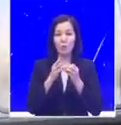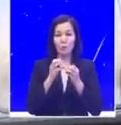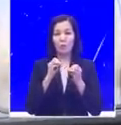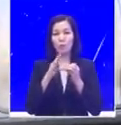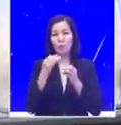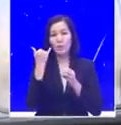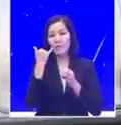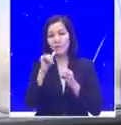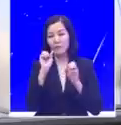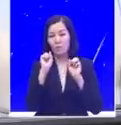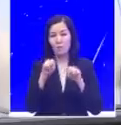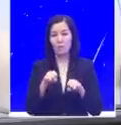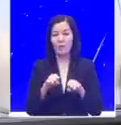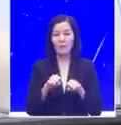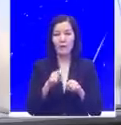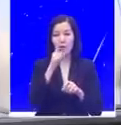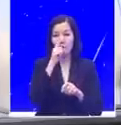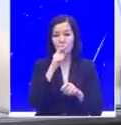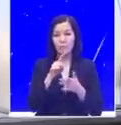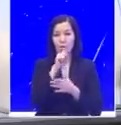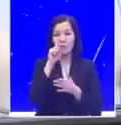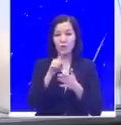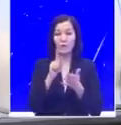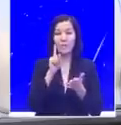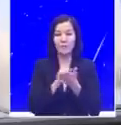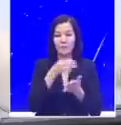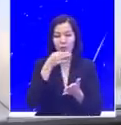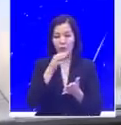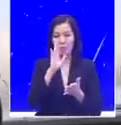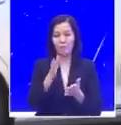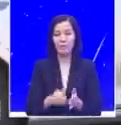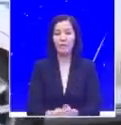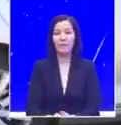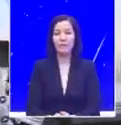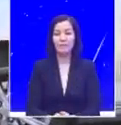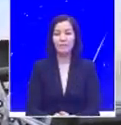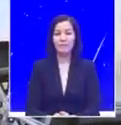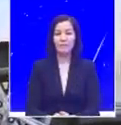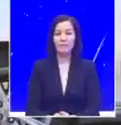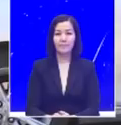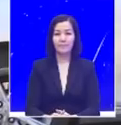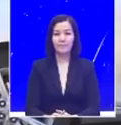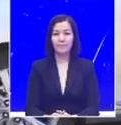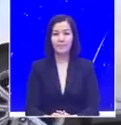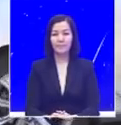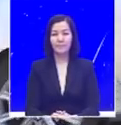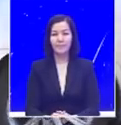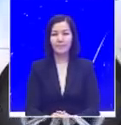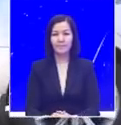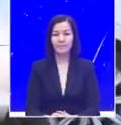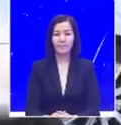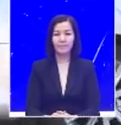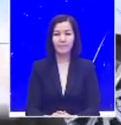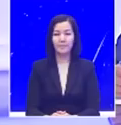номеріне хабарласуға жет. Түсінбеген сұрақтарыңызға олар міндетті түрде жауап береді. Мадина Берқызы, Қайрат Қазтұрғанов, Жетісу